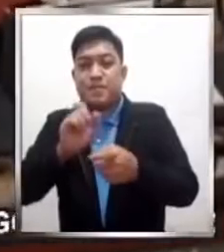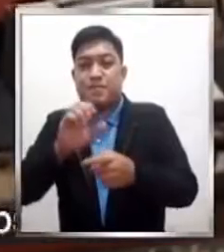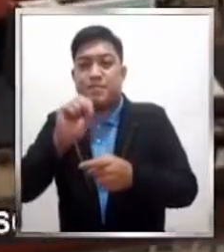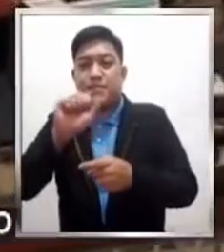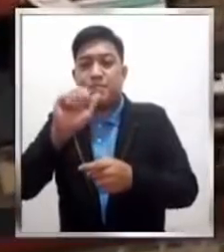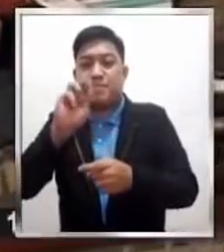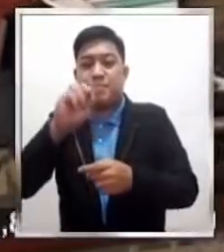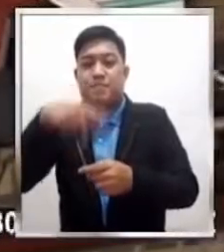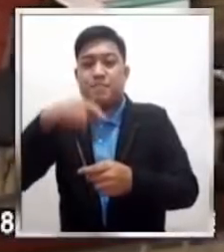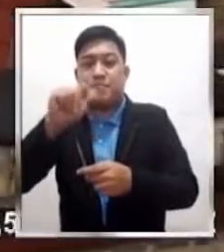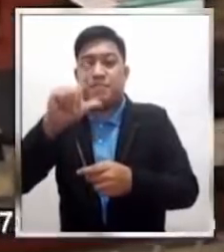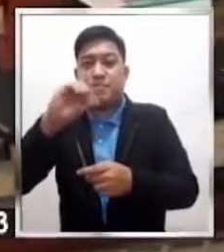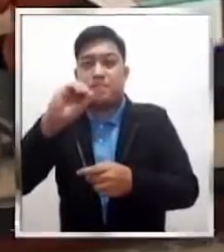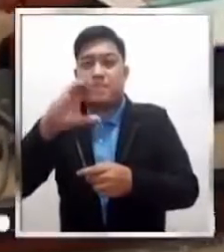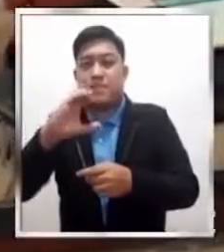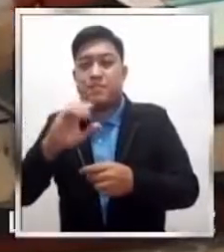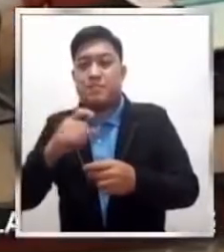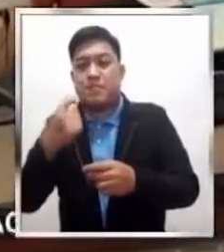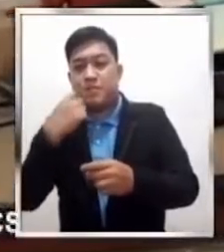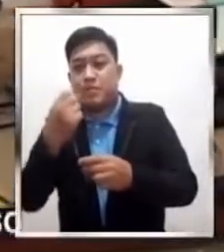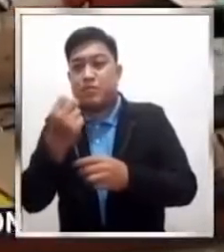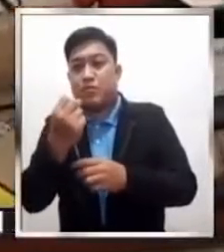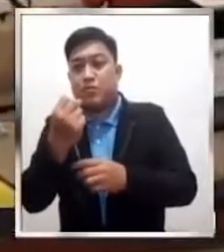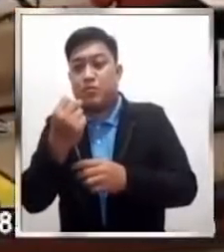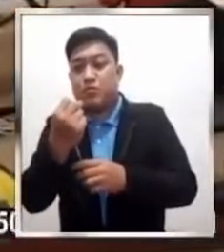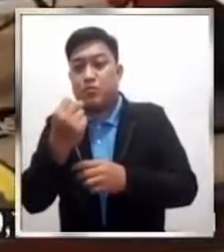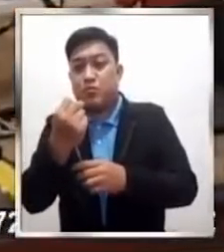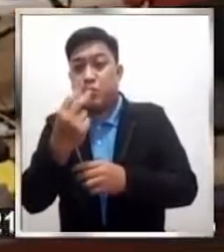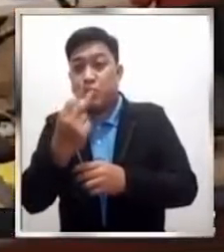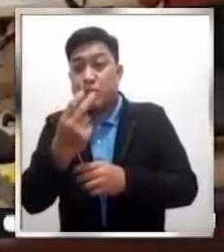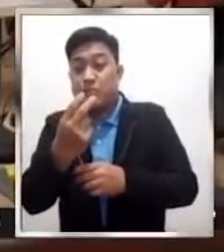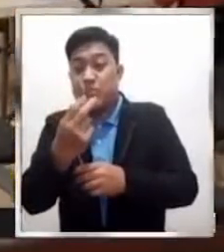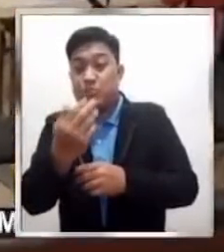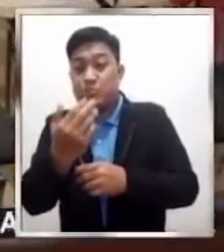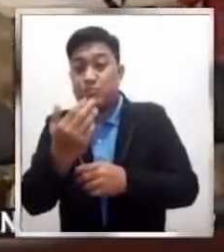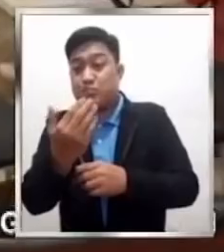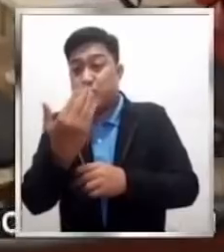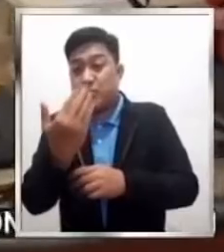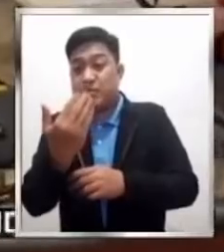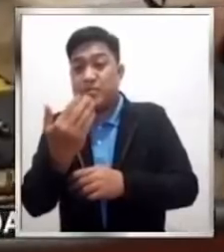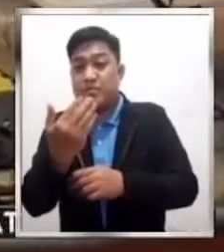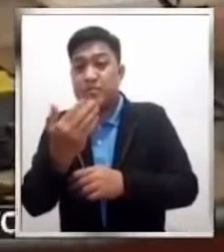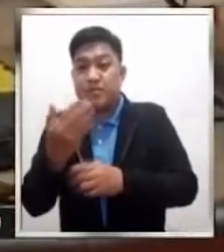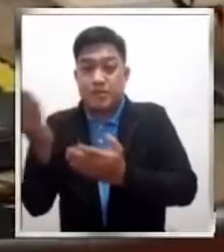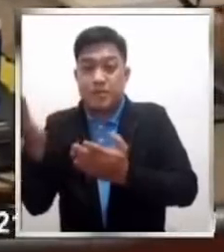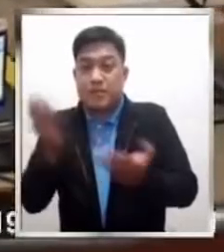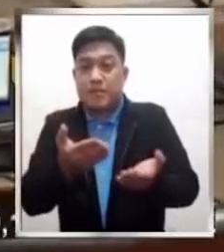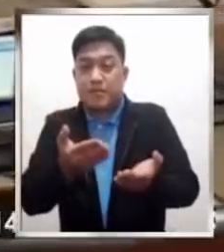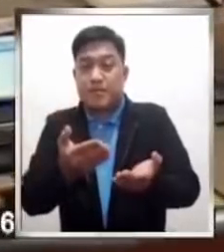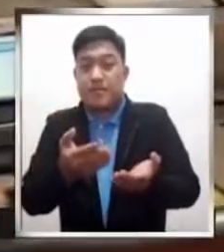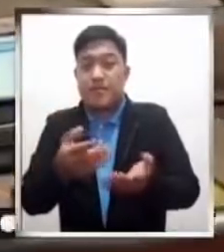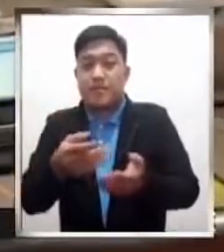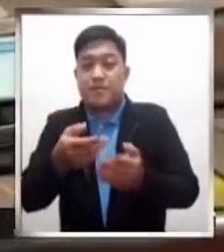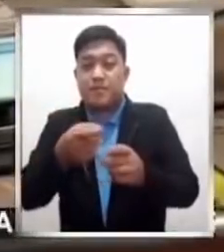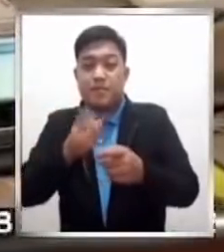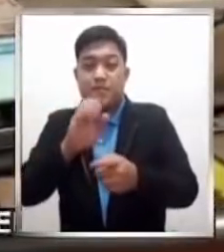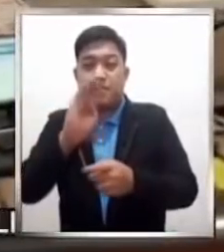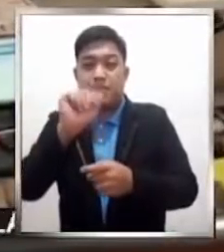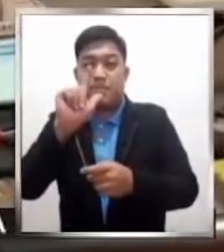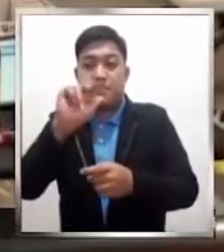Dumating naman ng 12:23 ngayong hating gabi ang kopya ng ER mula sa Balintawa, Quezon City. Ayon sa